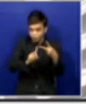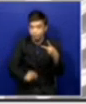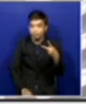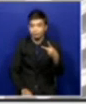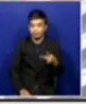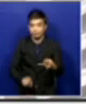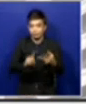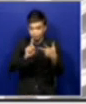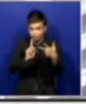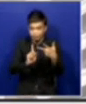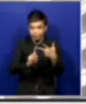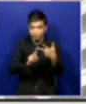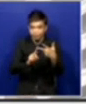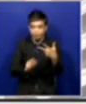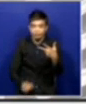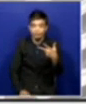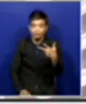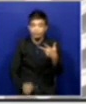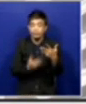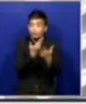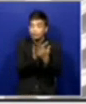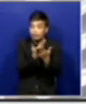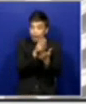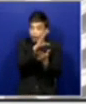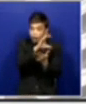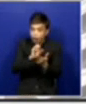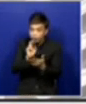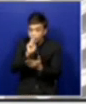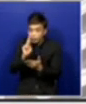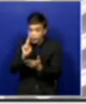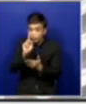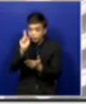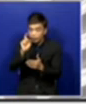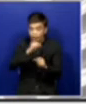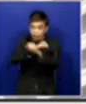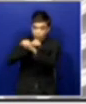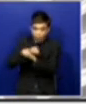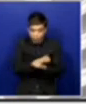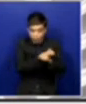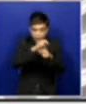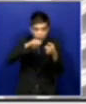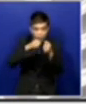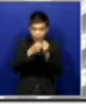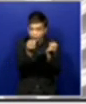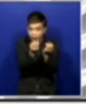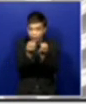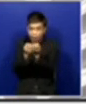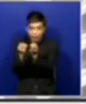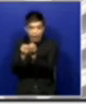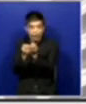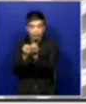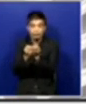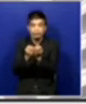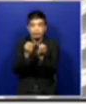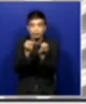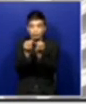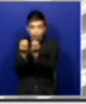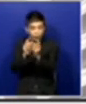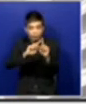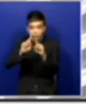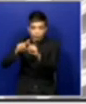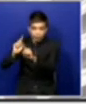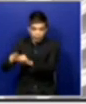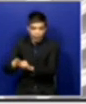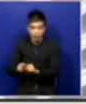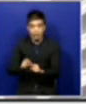3. เอาไปป้องกันเหตุภัยพิบัติอื่นๆที่จะเกิดขึ้นนั่นคือ3เหตุผลใหญ่ของ